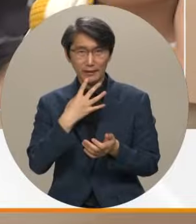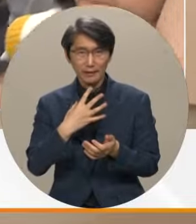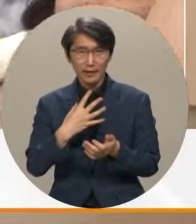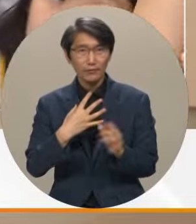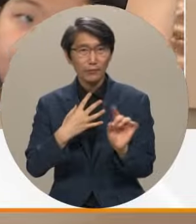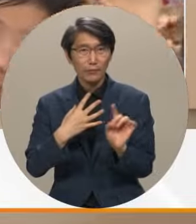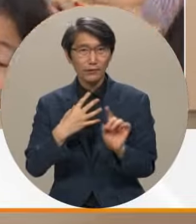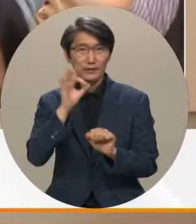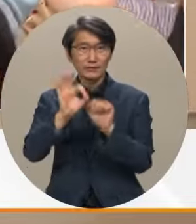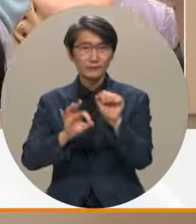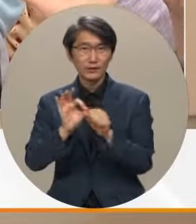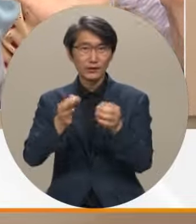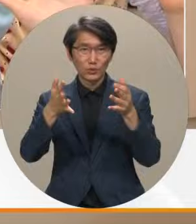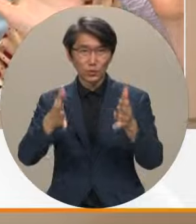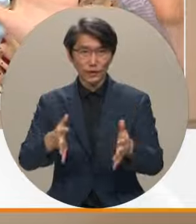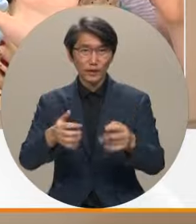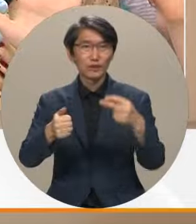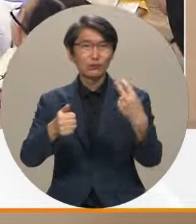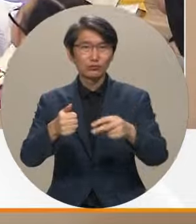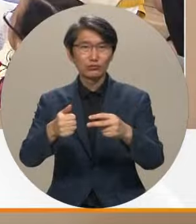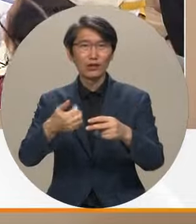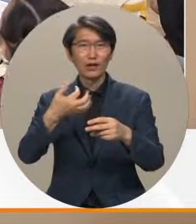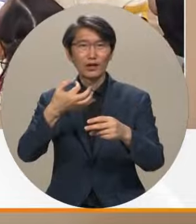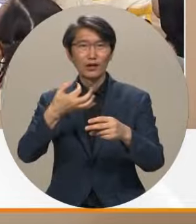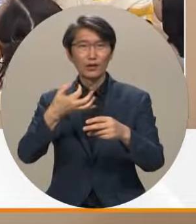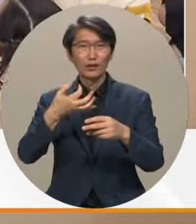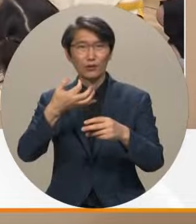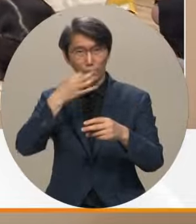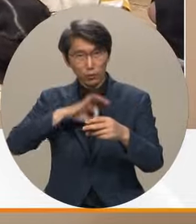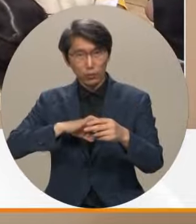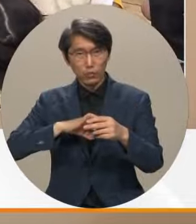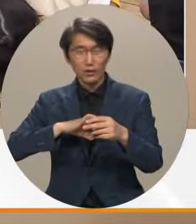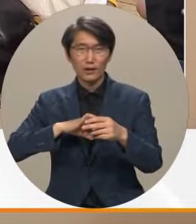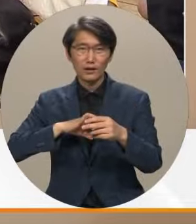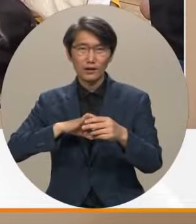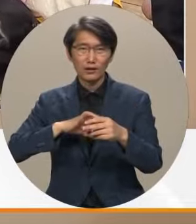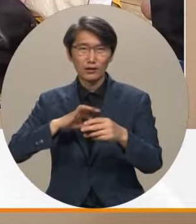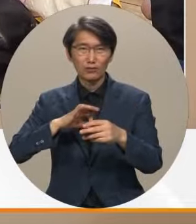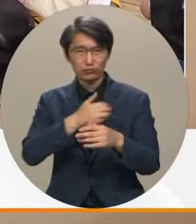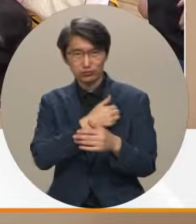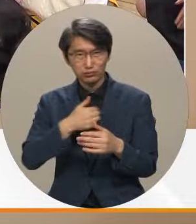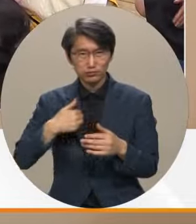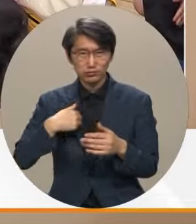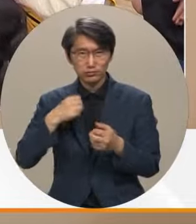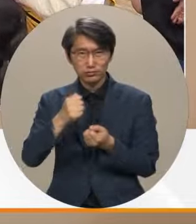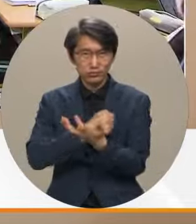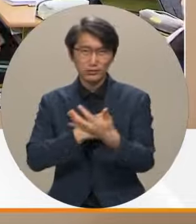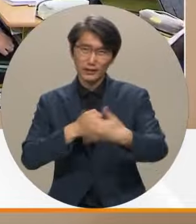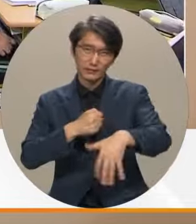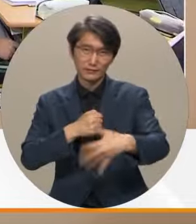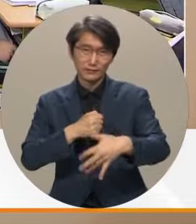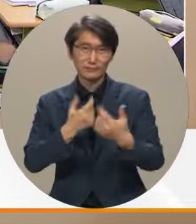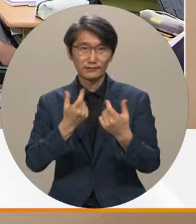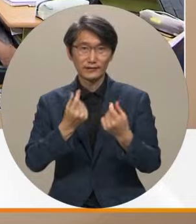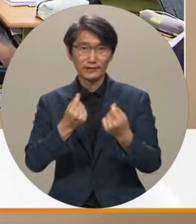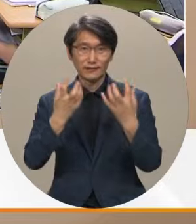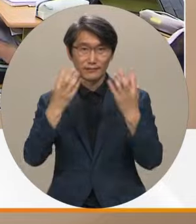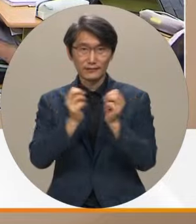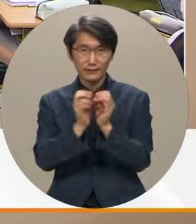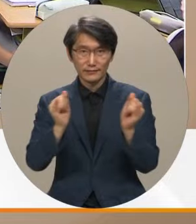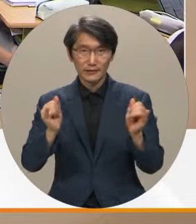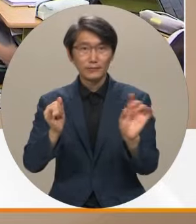이 지난 10년간의 그 교육의 성과가 시민들에게 충분히 알려지지 않았다. 그래서 많은